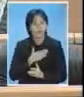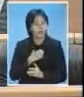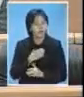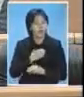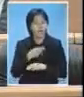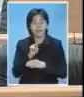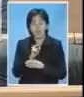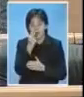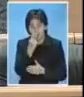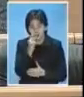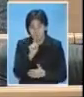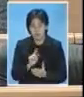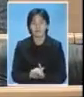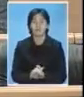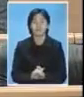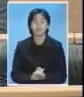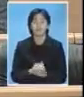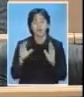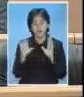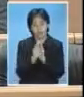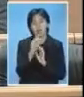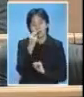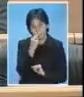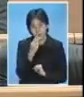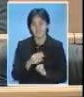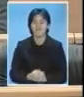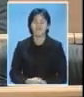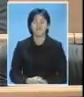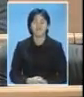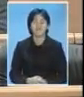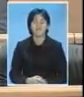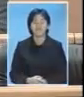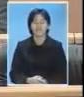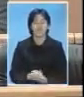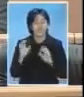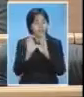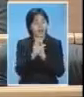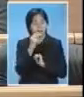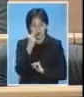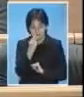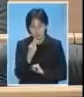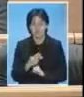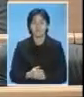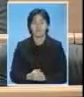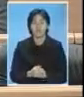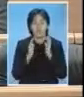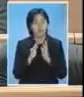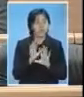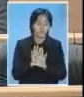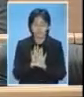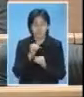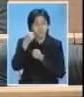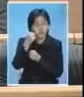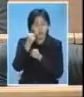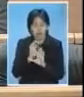ได้เลยเห็นก็คือให้ดูรูปเวลามีการนำผู้ประท้วงที่ตาก